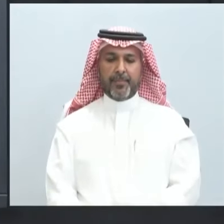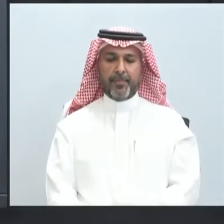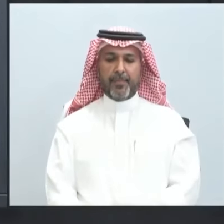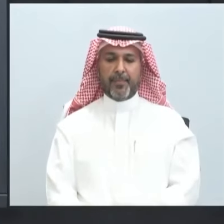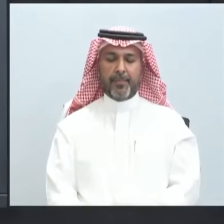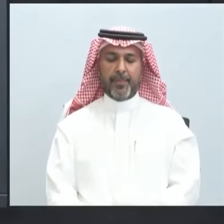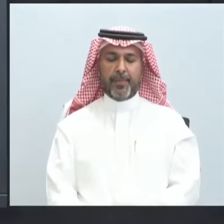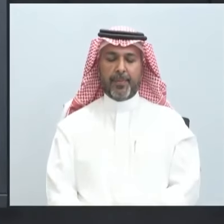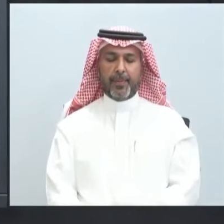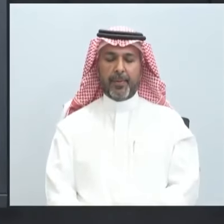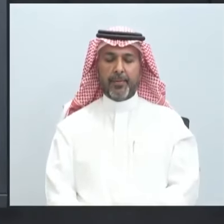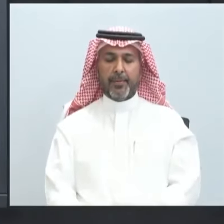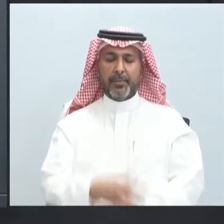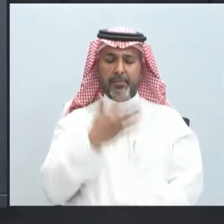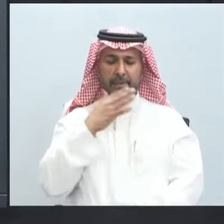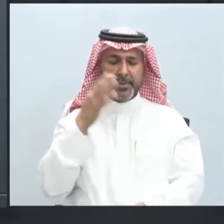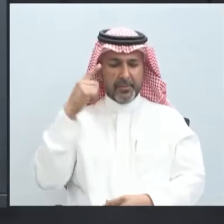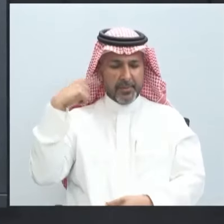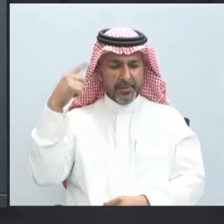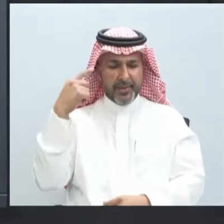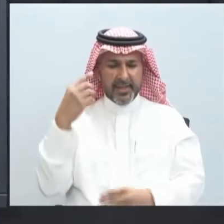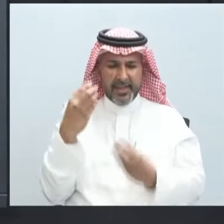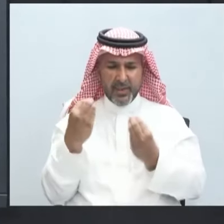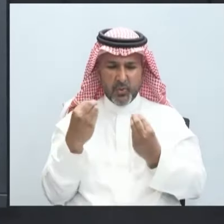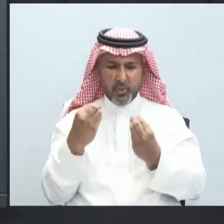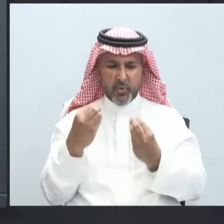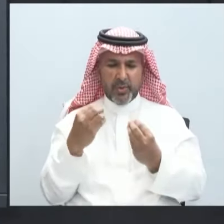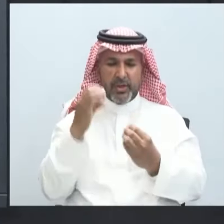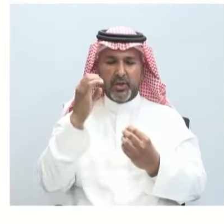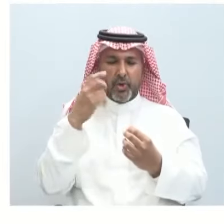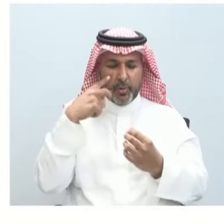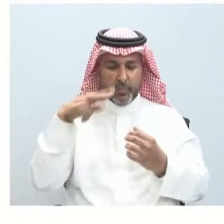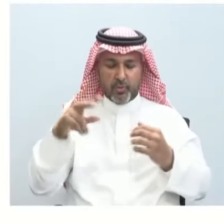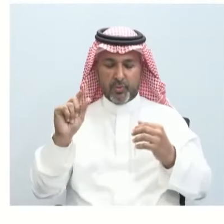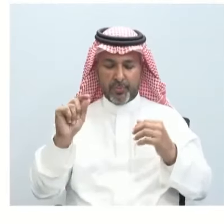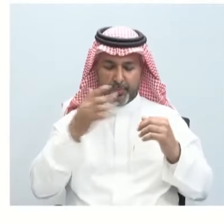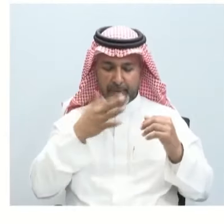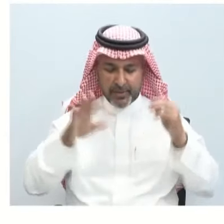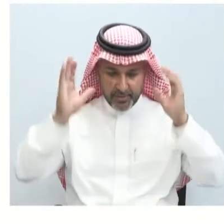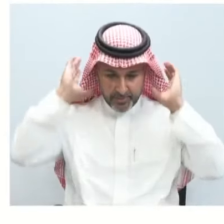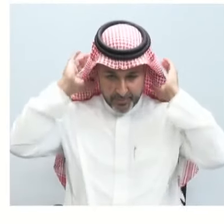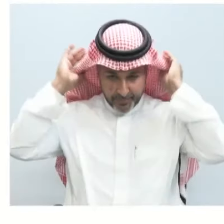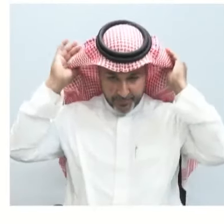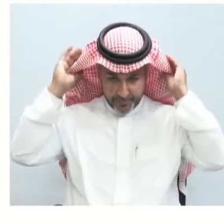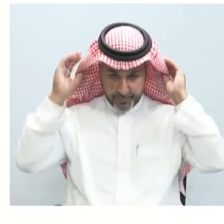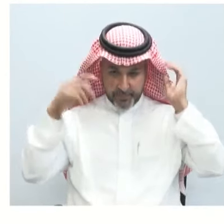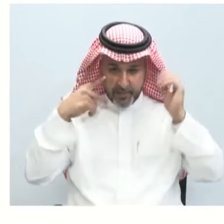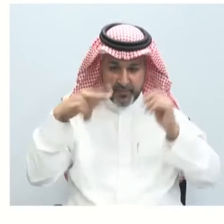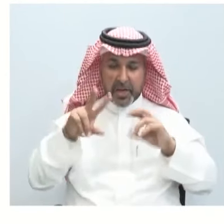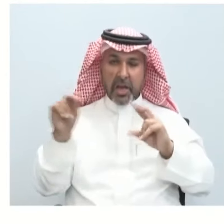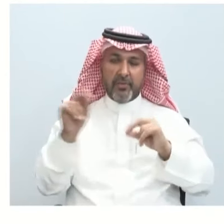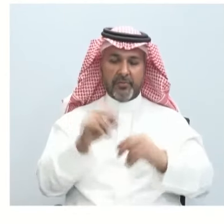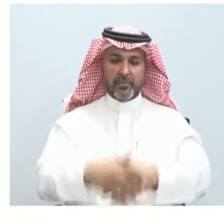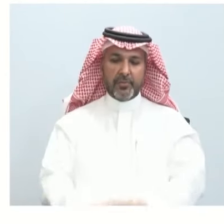خصائصها لحل هذه المعادله لكن ننتبه للاشارات وتوزيع الاقواس نقوم بحل مساله اخرى